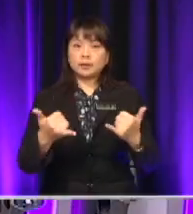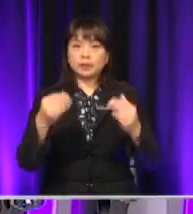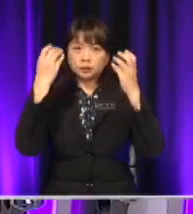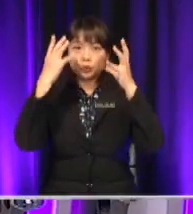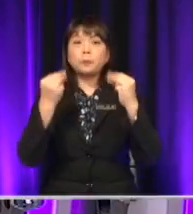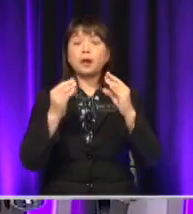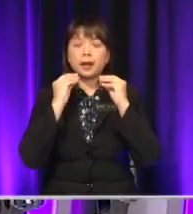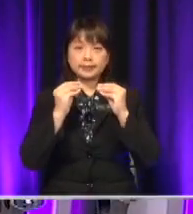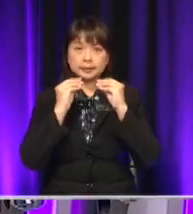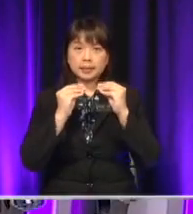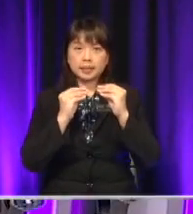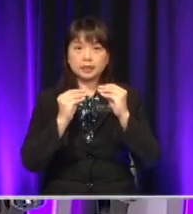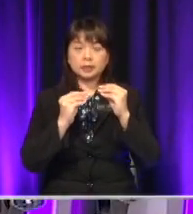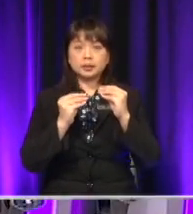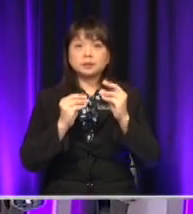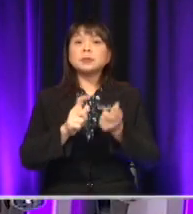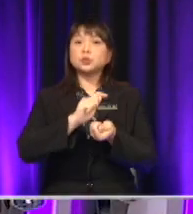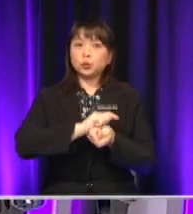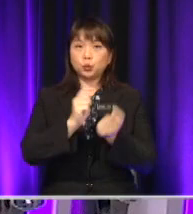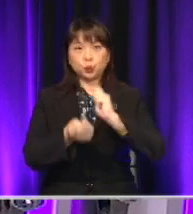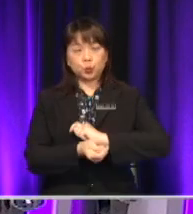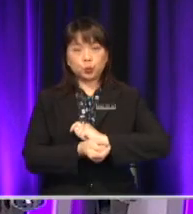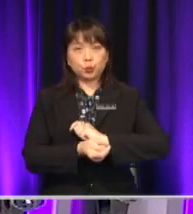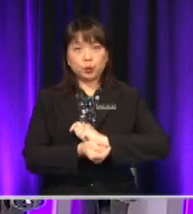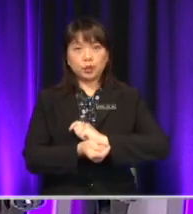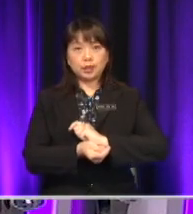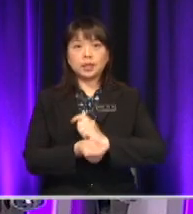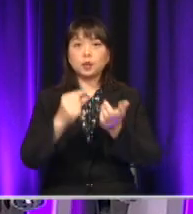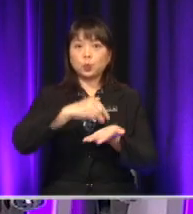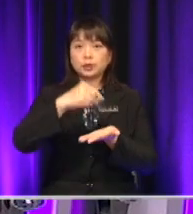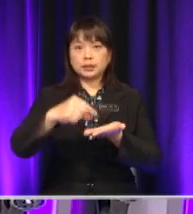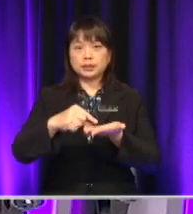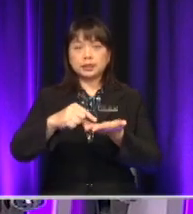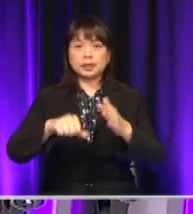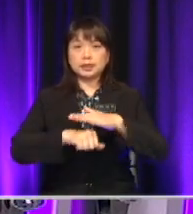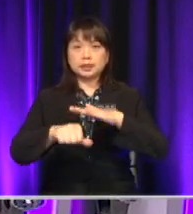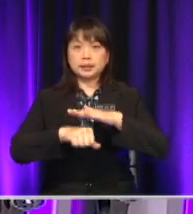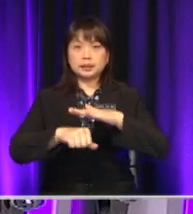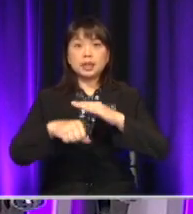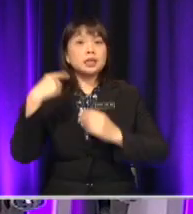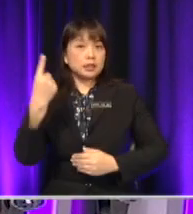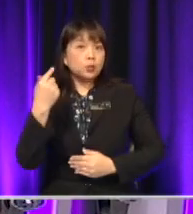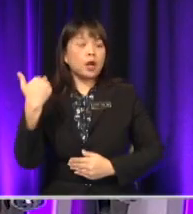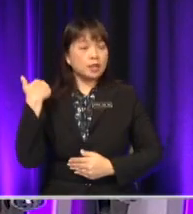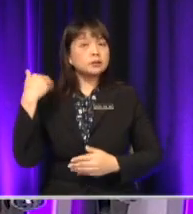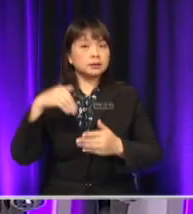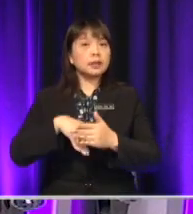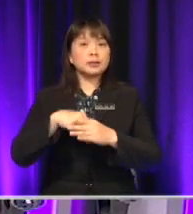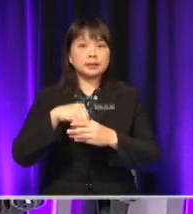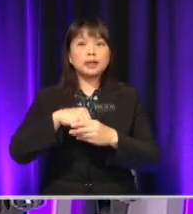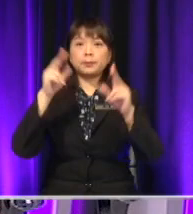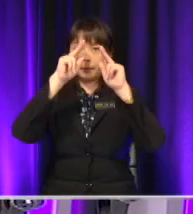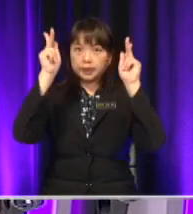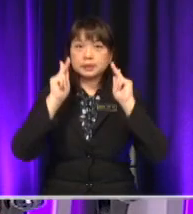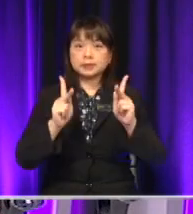nak ajar untuk Hanif pertukaran kuantiti asas. Selalunya soalan ni masuk exam. Masuk peperiksaan